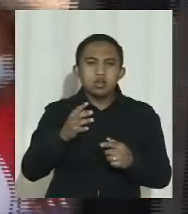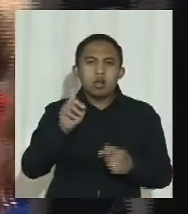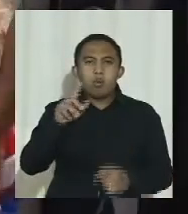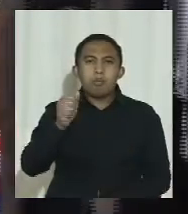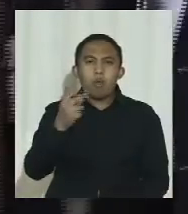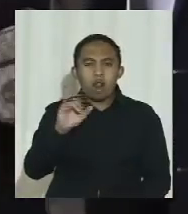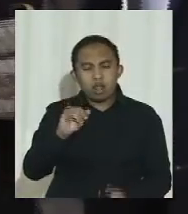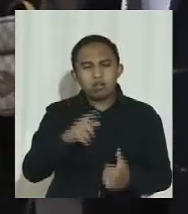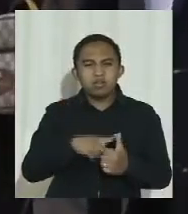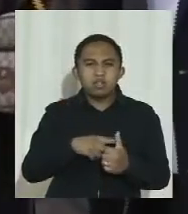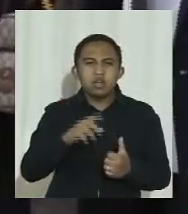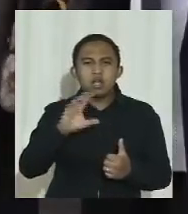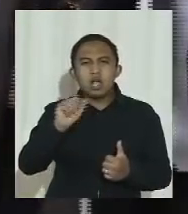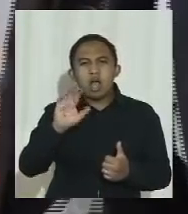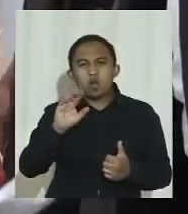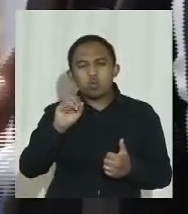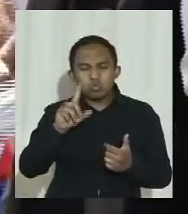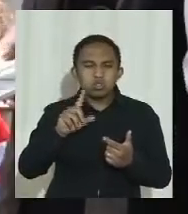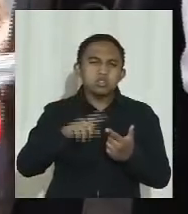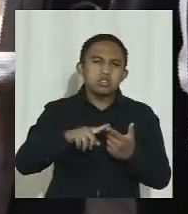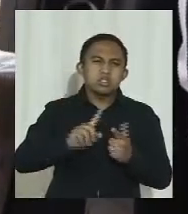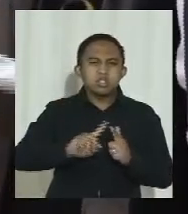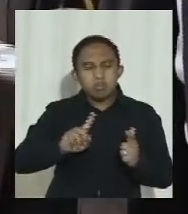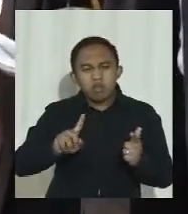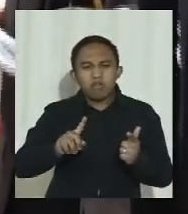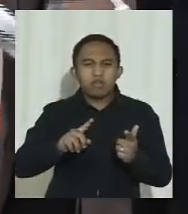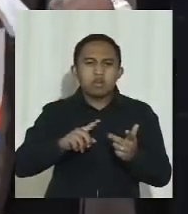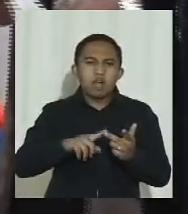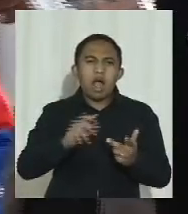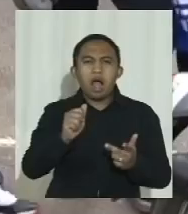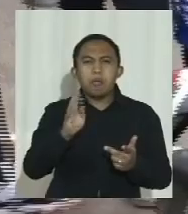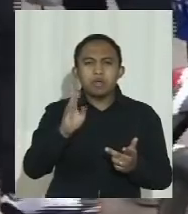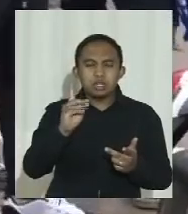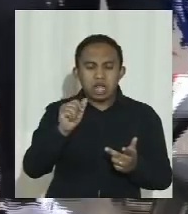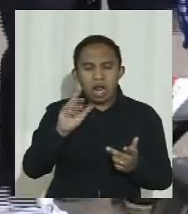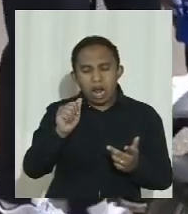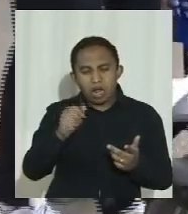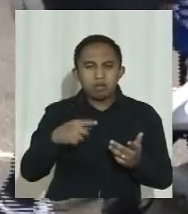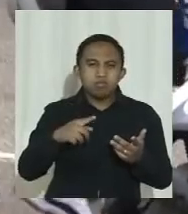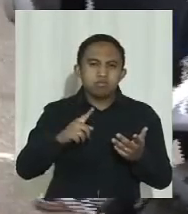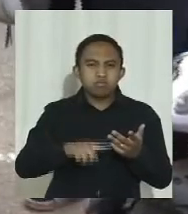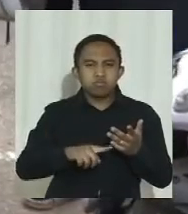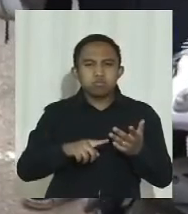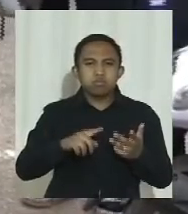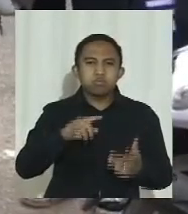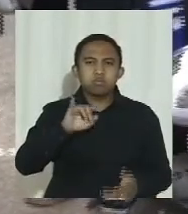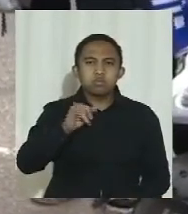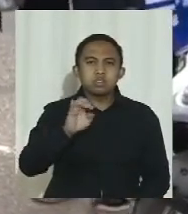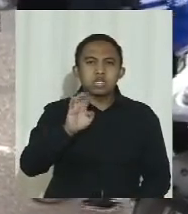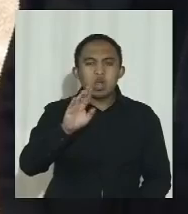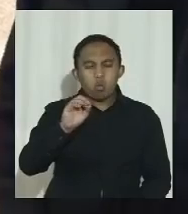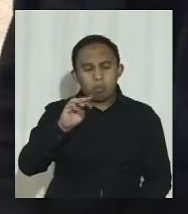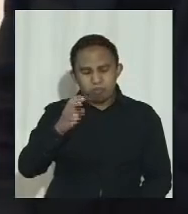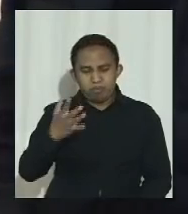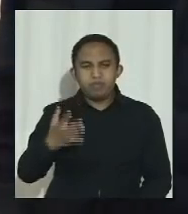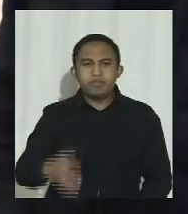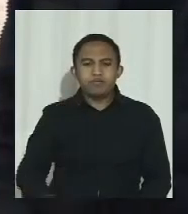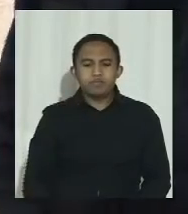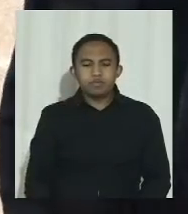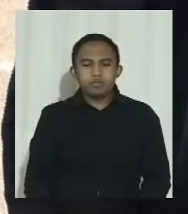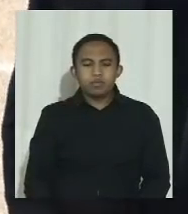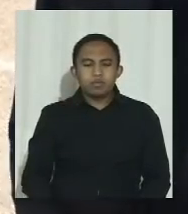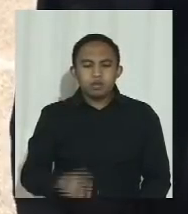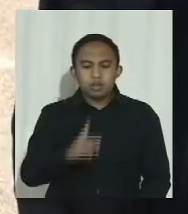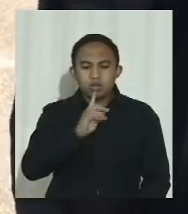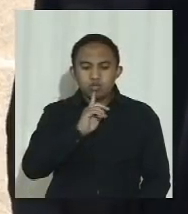Lemarche, Carolus Dimitri Caloin, Hakim Abdallah, Loïc Lapoussin ary Jérôme Ombris. Tena faly ny